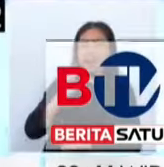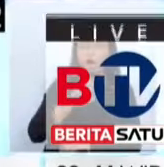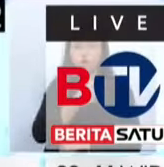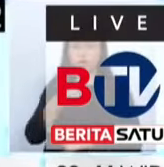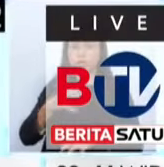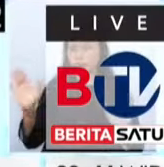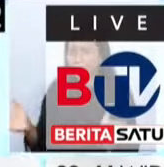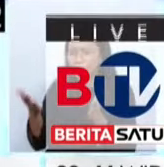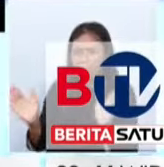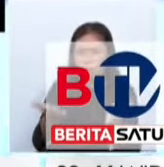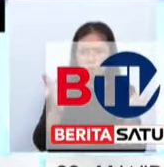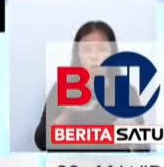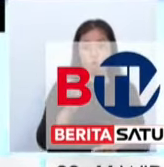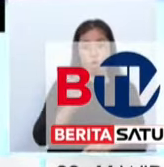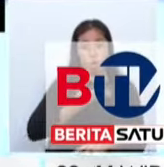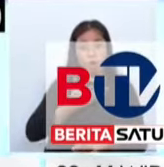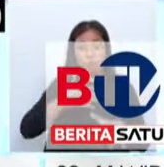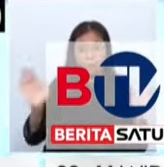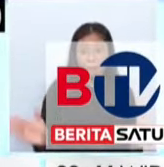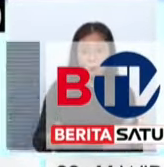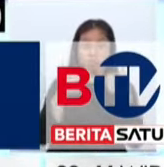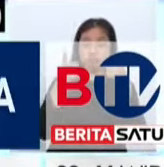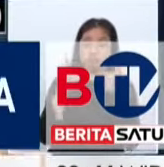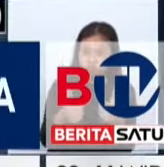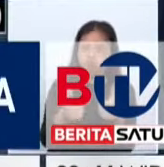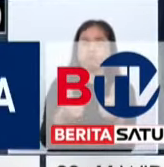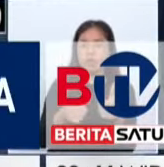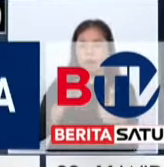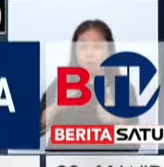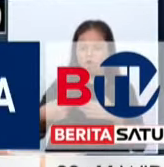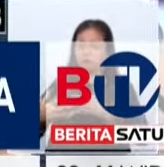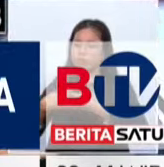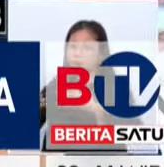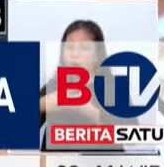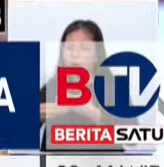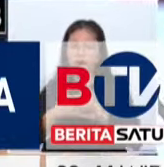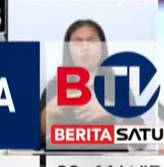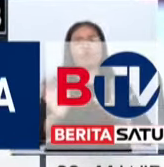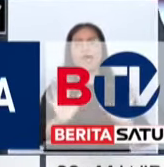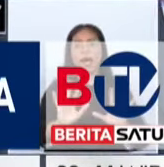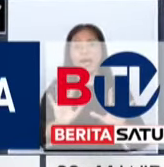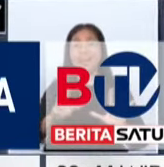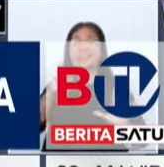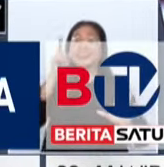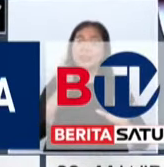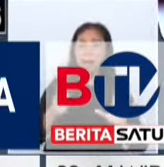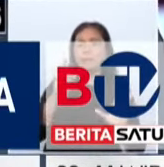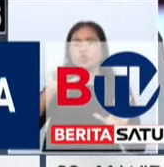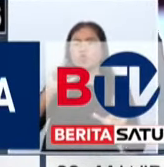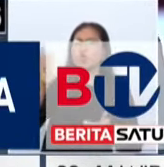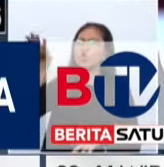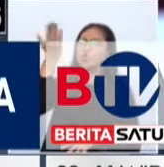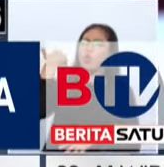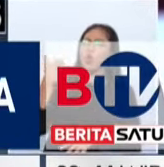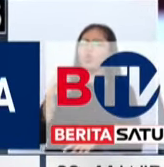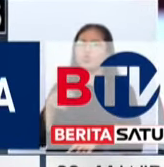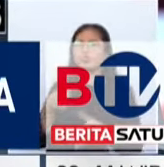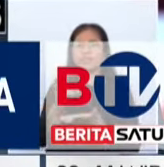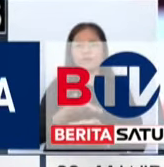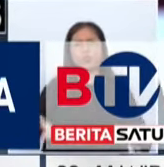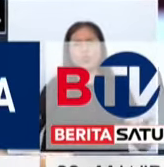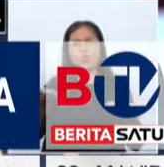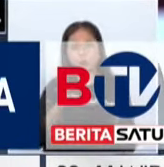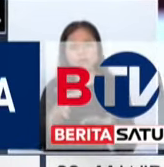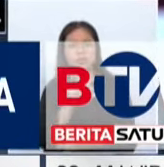dan ketika kita membangun dengan baik tidak otomatis lalu jadi contoh yang harus dilakukanal seperti yang dilakukan ketika era Bung Karno pada waktu itu Ali